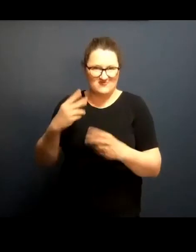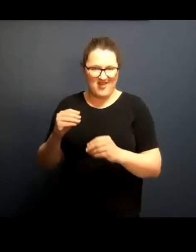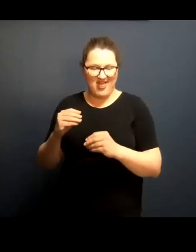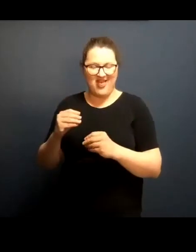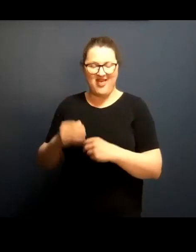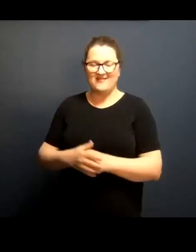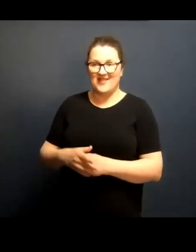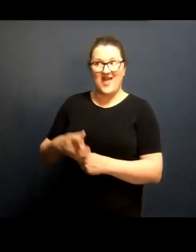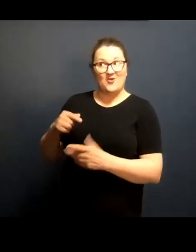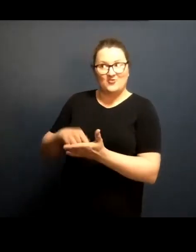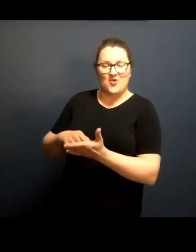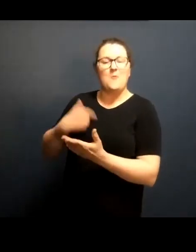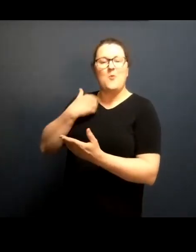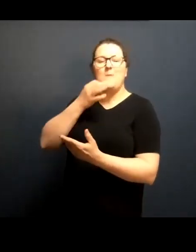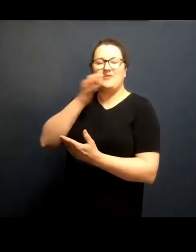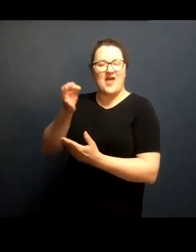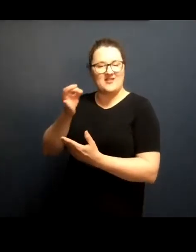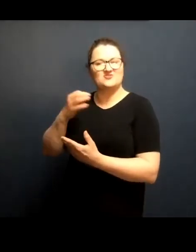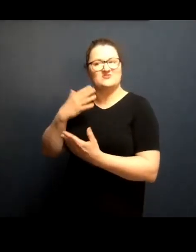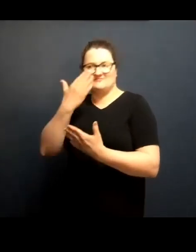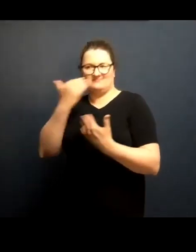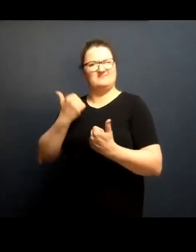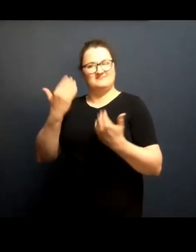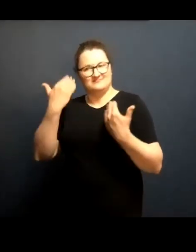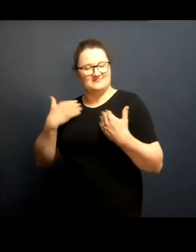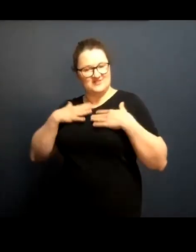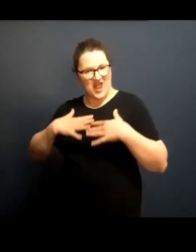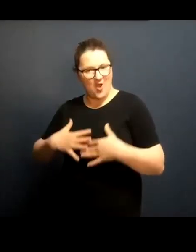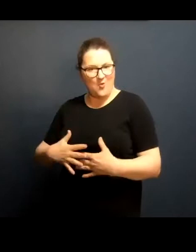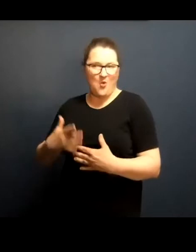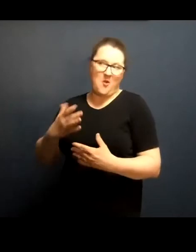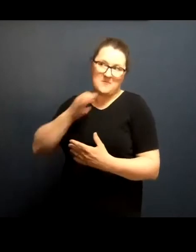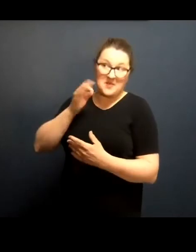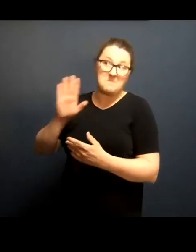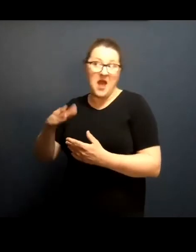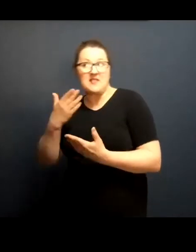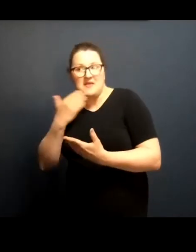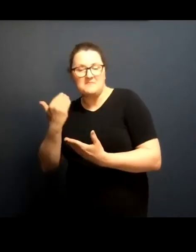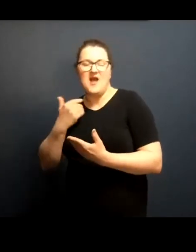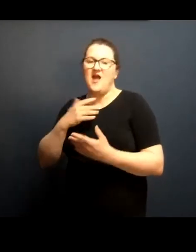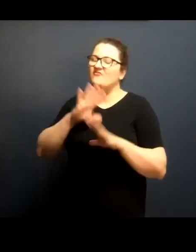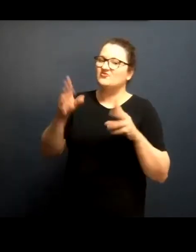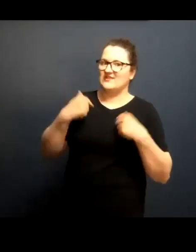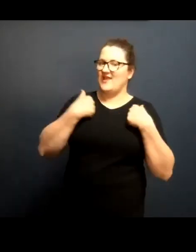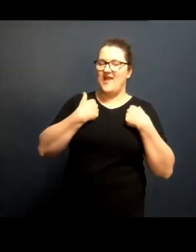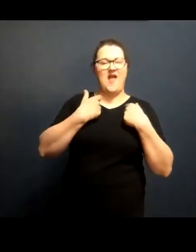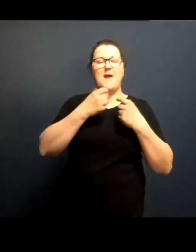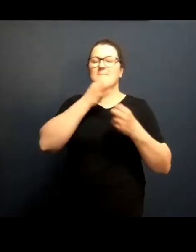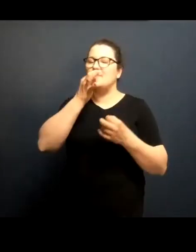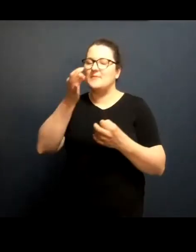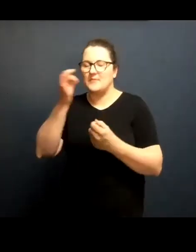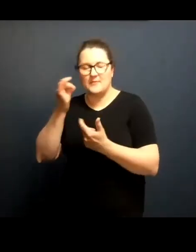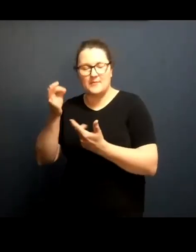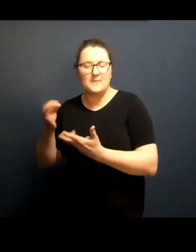uznają się za atrakcyjną osobę w sensie fizycznym. W tych wszystkich wywiadach, które prowadziłam, ostatnio robiłam takie badanie na temat